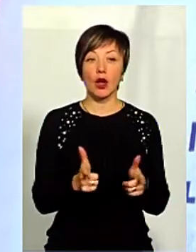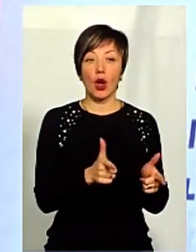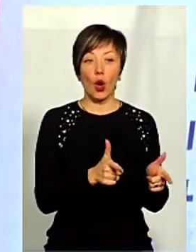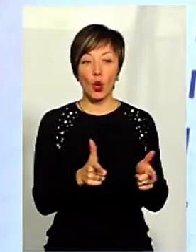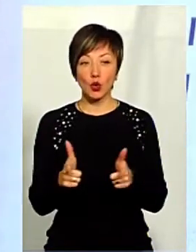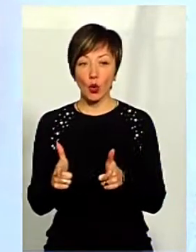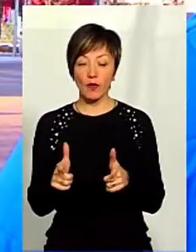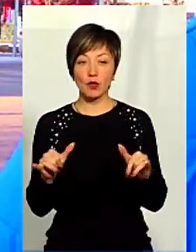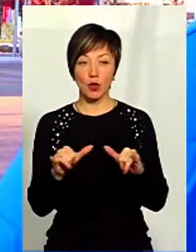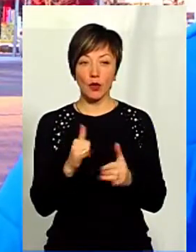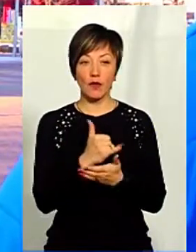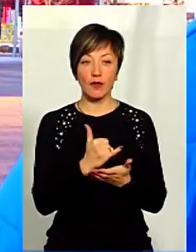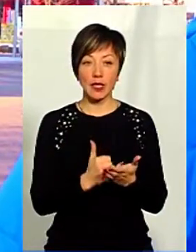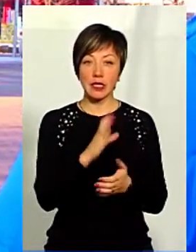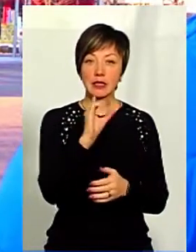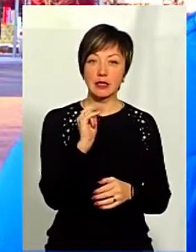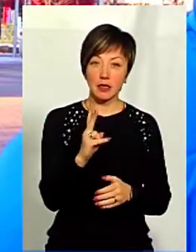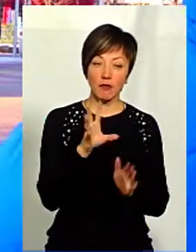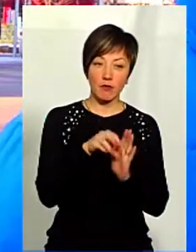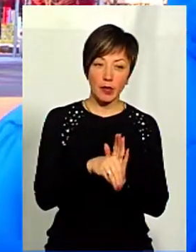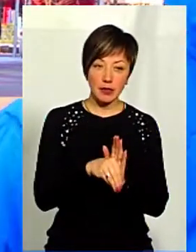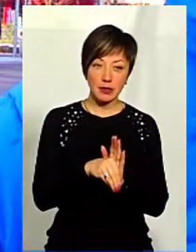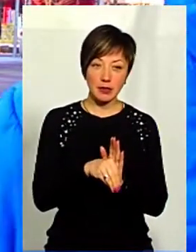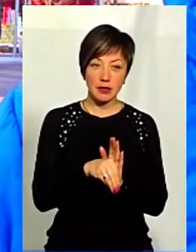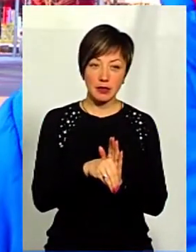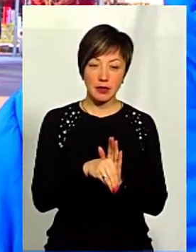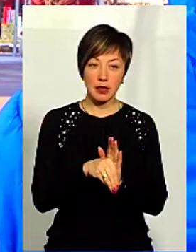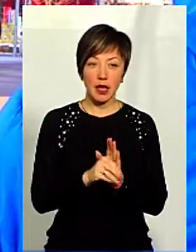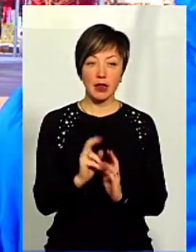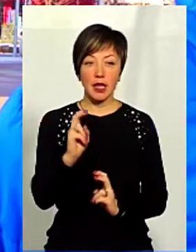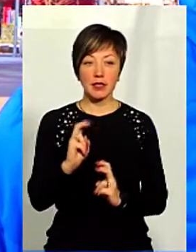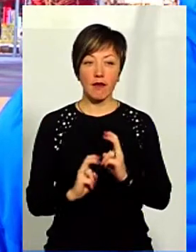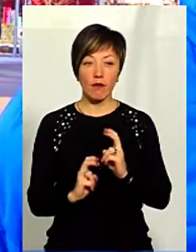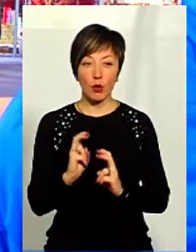у нас є, наприклад, соковмісні глінтвейни, тобто на заводі